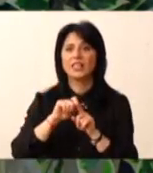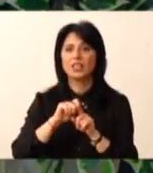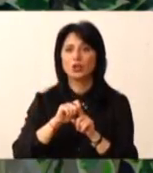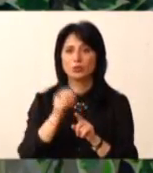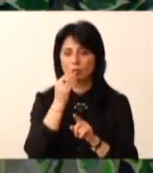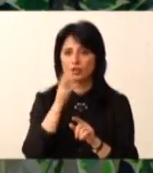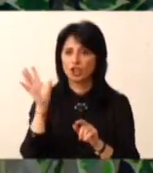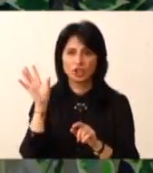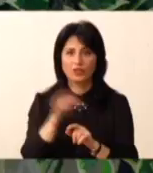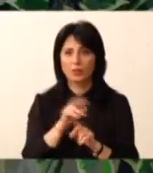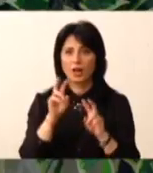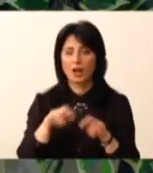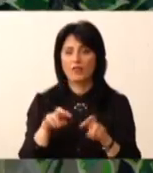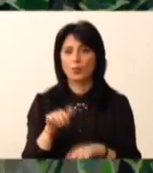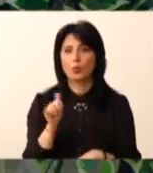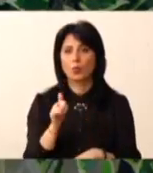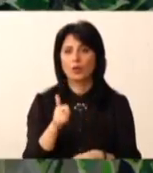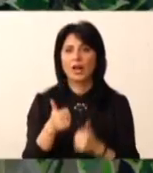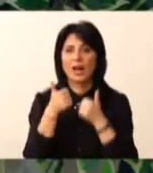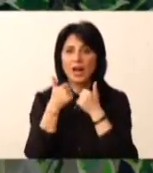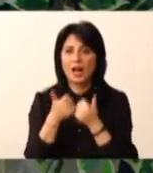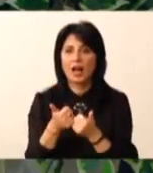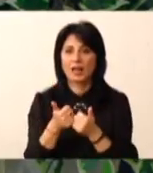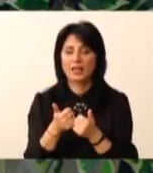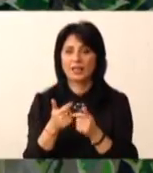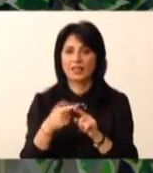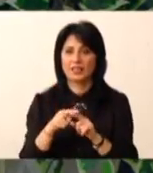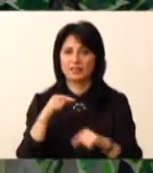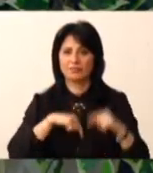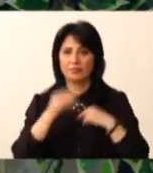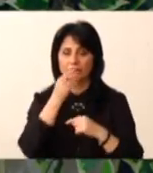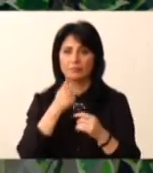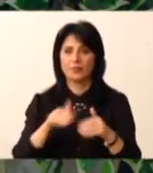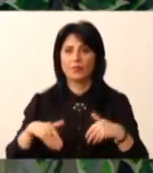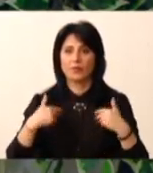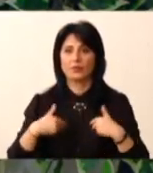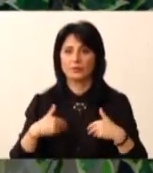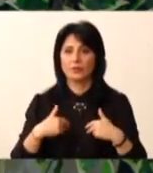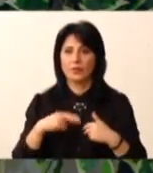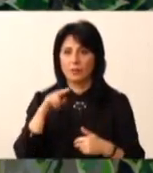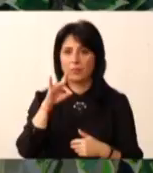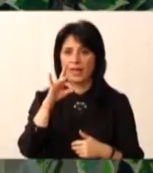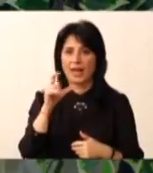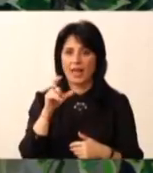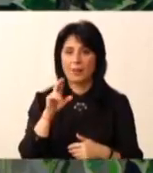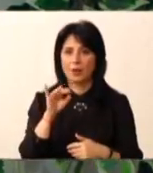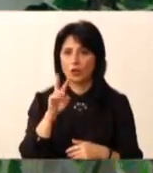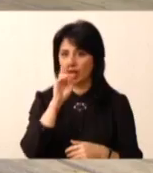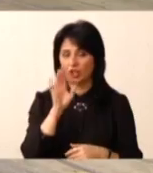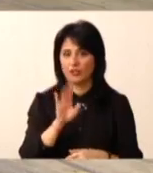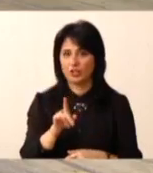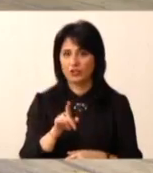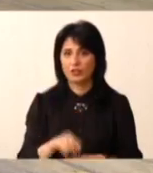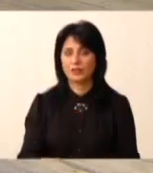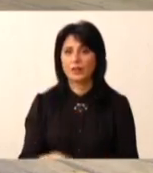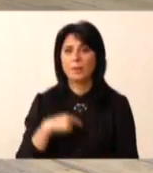მიირთმევთ, ყველაფერი შეიძლება განვიხილოთ, როგორც კარგი ბაქტერიებისათვის საკვები ნივთიერება, ანუ პრებიოტიკი. ეს არ შეგვეშალოს ერთმანეთში,